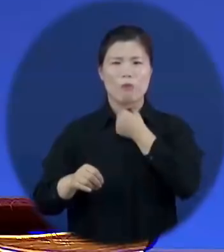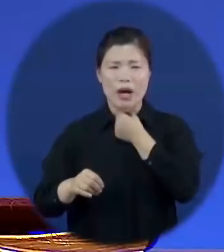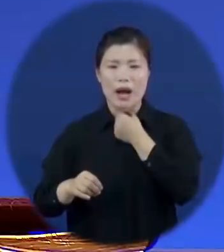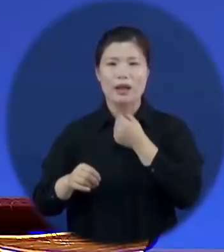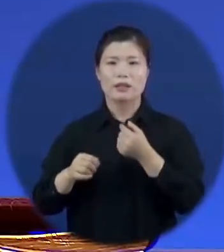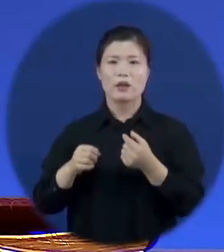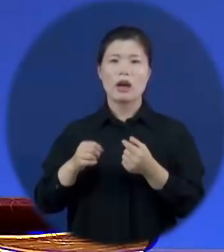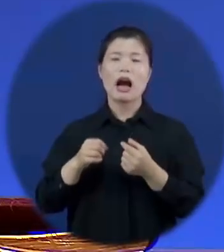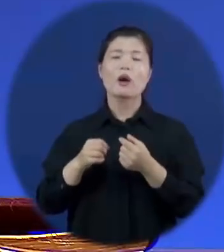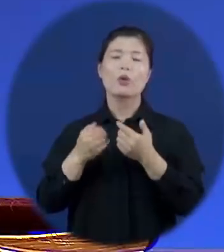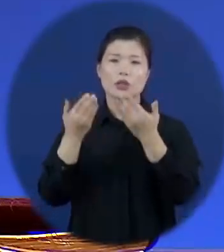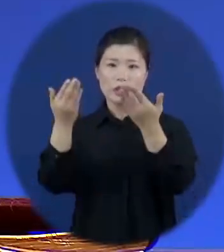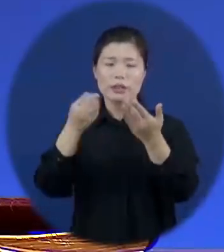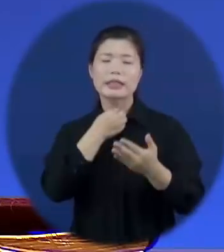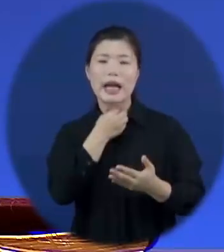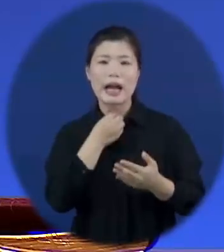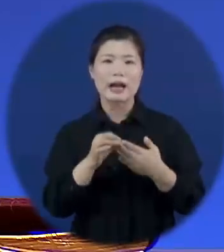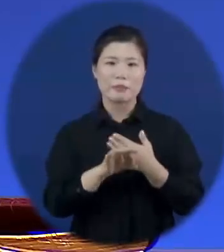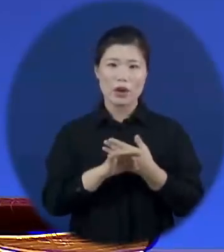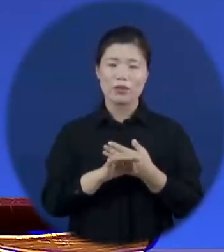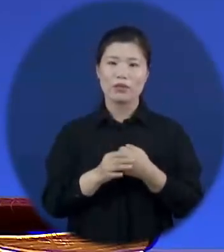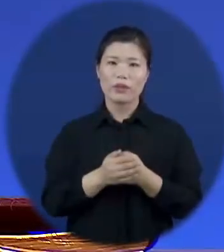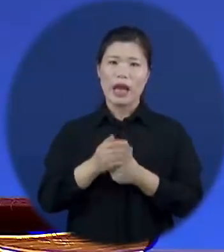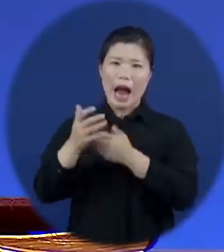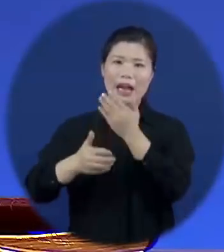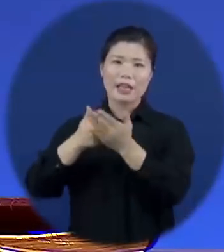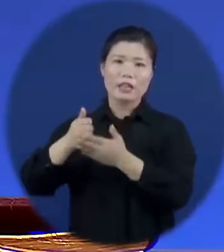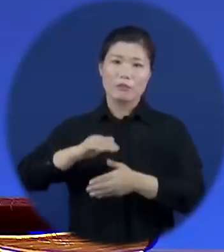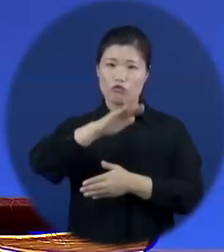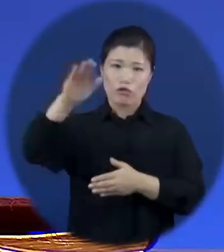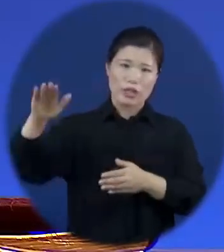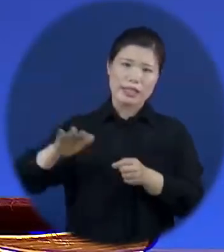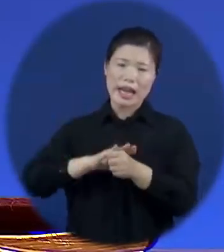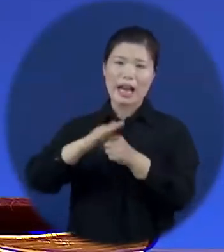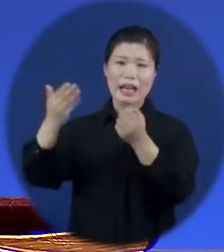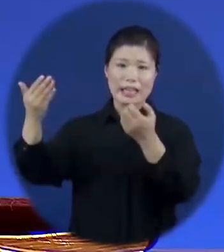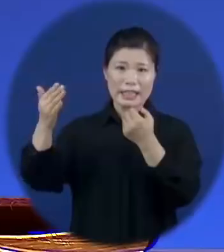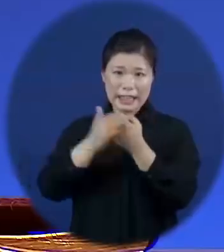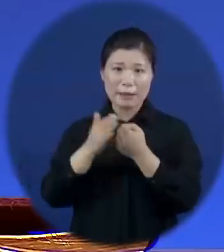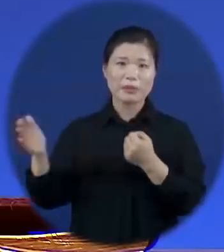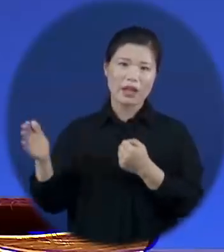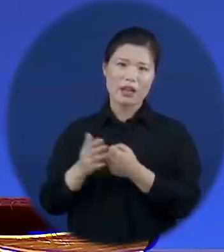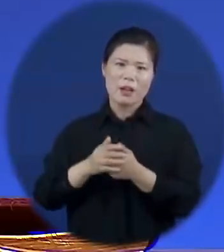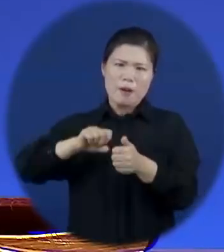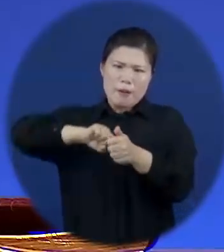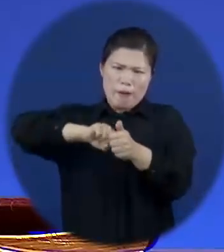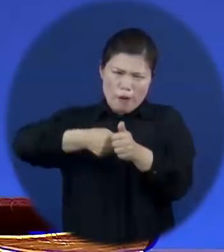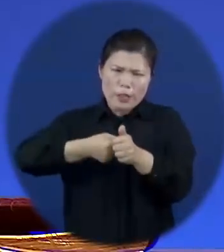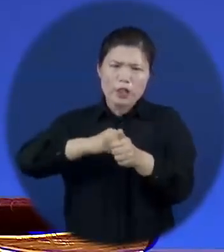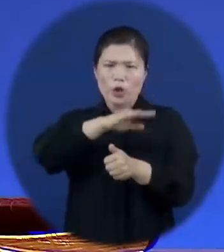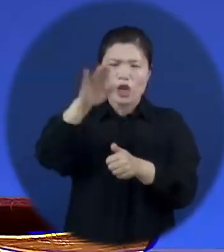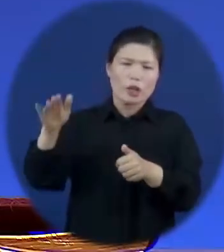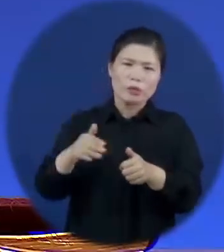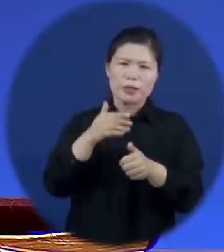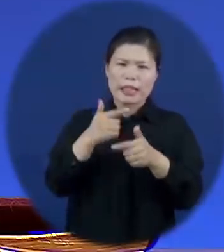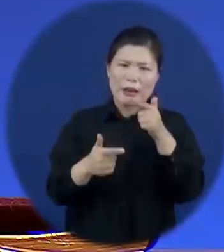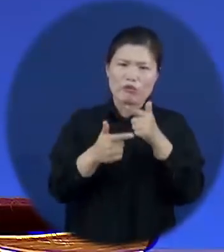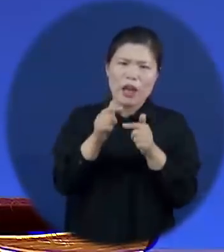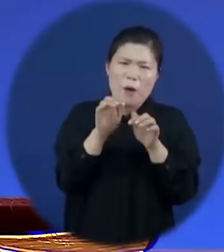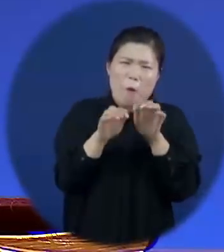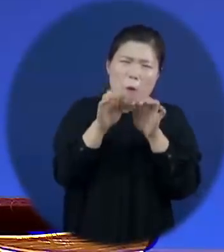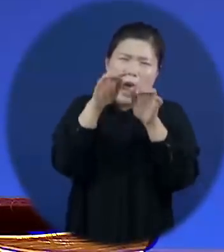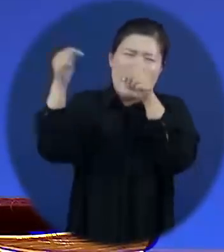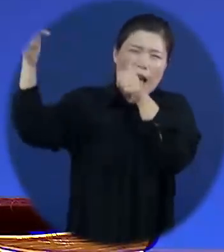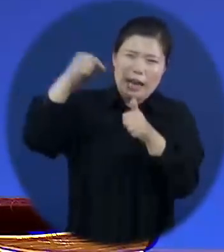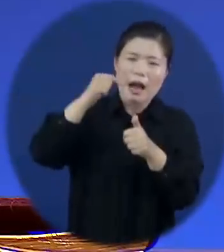하지 않는다면 하나님은 우리를 사랑하시기 때문에 억지로 그 나무 위에 올라가도록 하십니다. 그리고 억지로 올라가게 하는